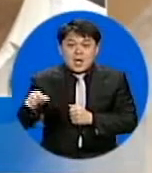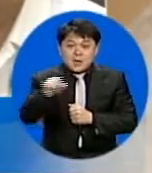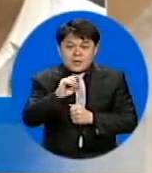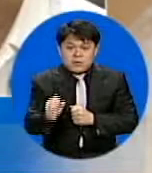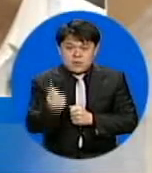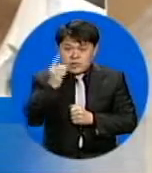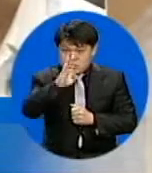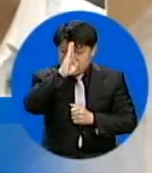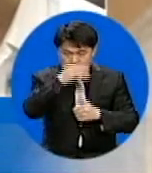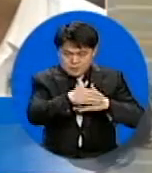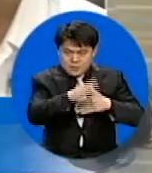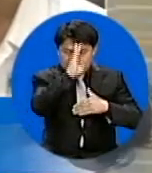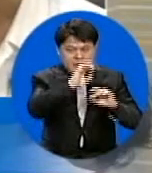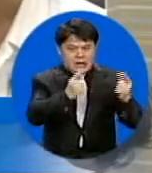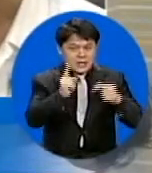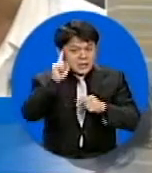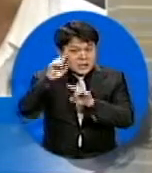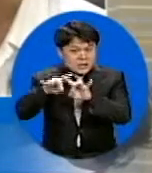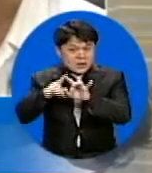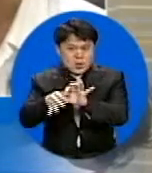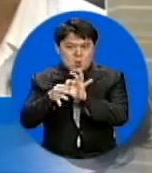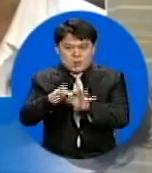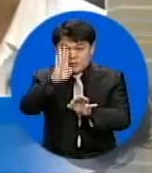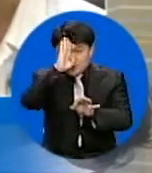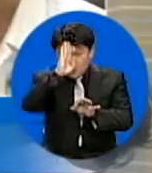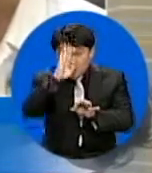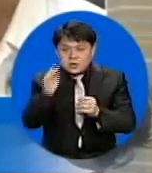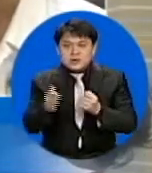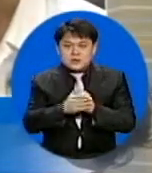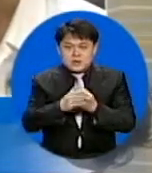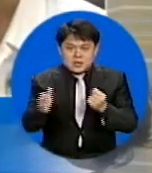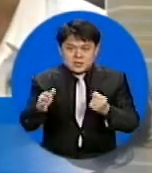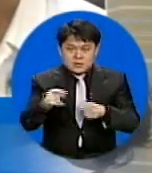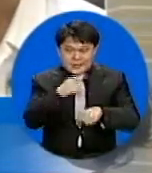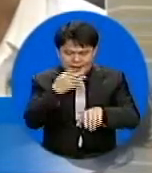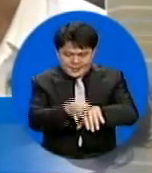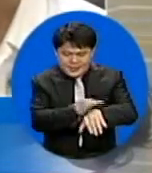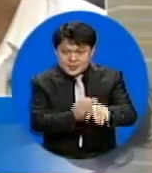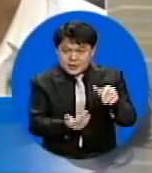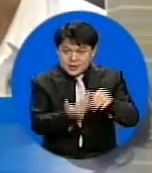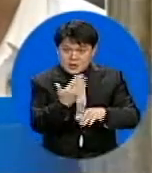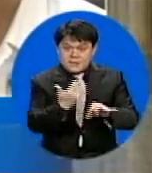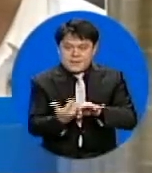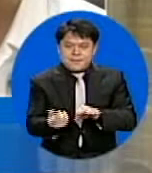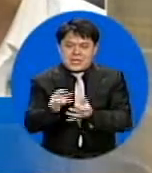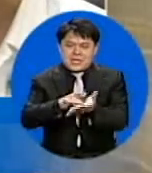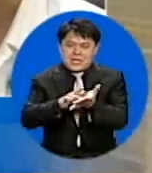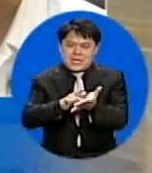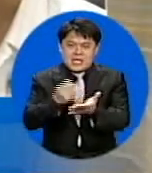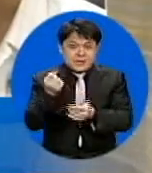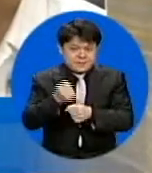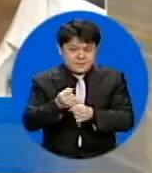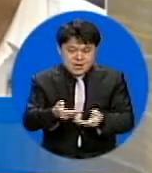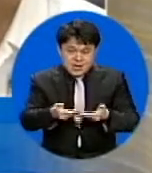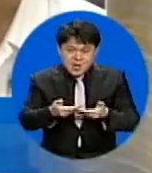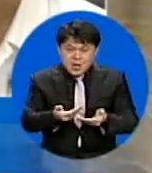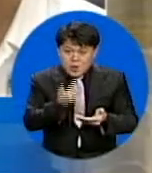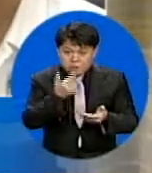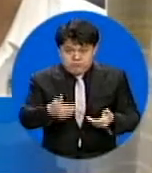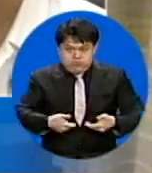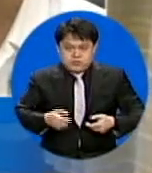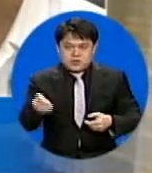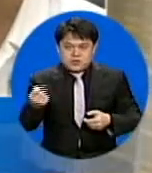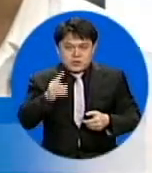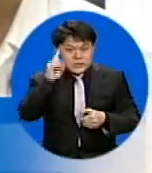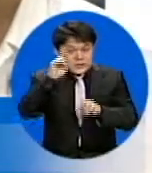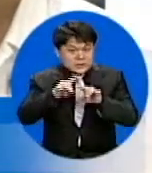피부병이 아니고 신경병입니다. 그래서 그 수포가 생겼을 때는 빨리 항바이러스 제제를 처방을 받으시고 또 신경치료를